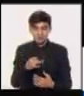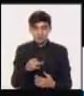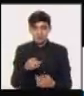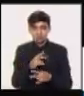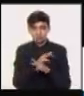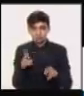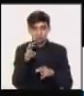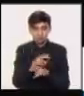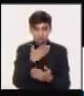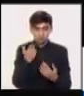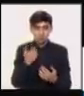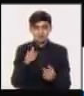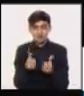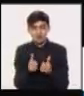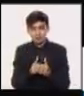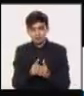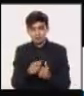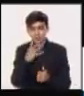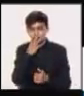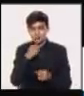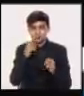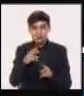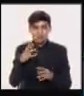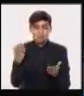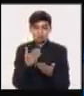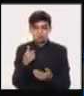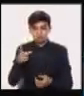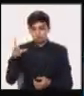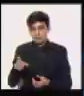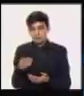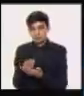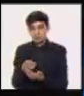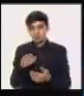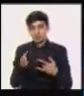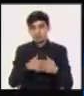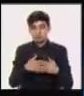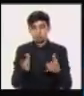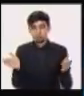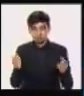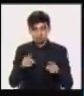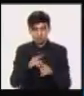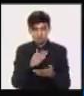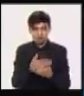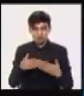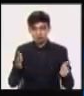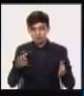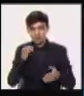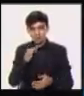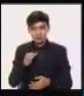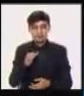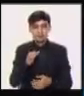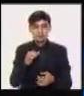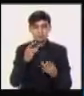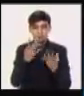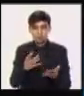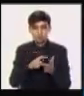Әрленбеген ешқандай несі жоқ, қасында кислородный подушка мен адам жатыр, есік ашық, бүкіл есіктер ашық тұрды.